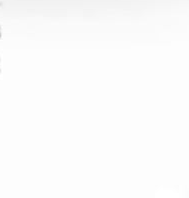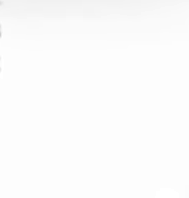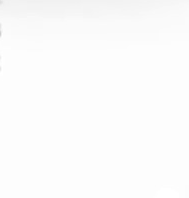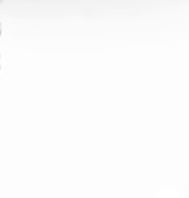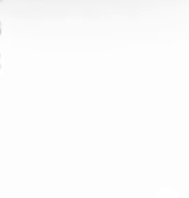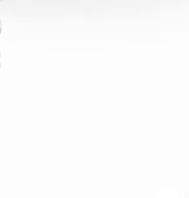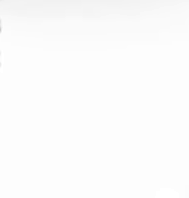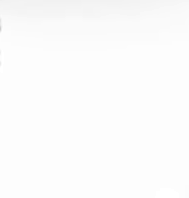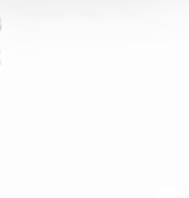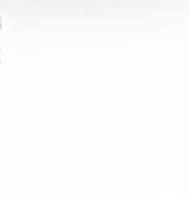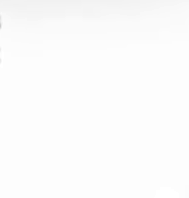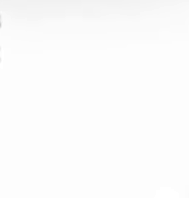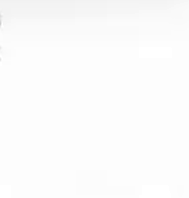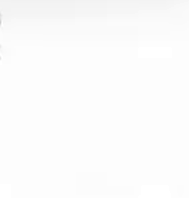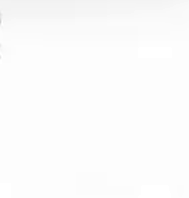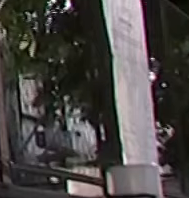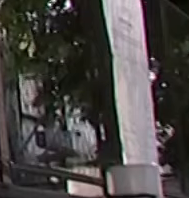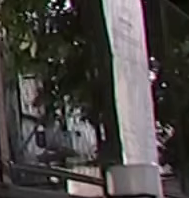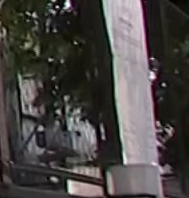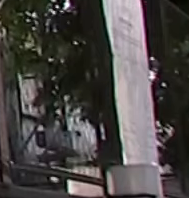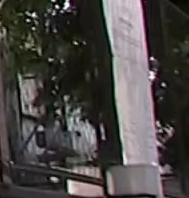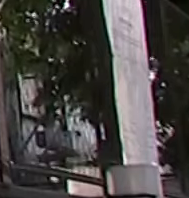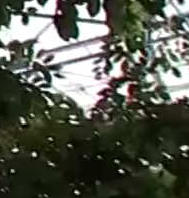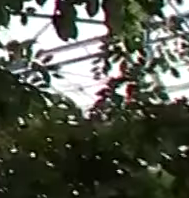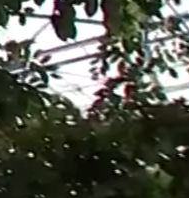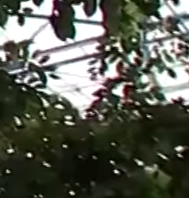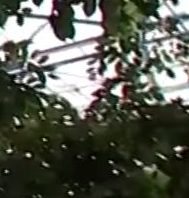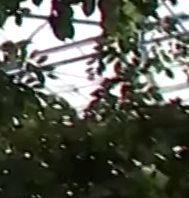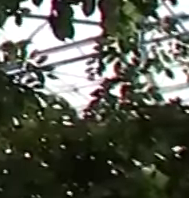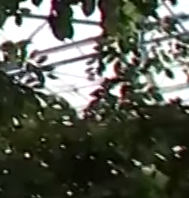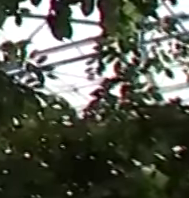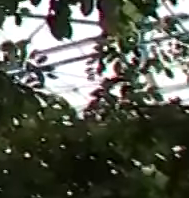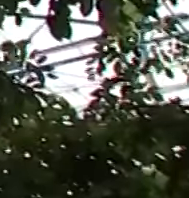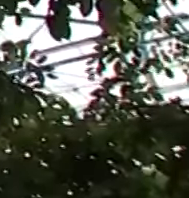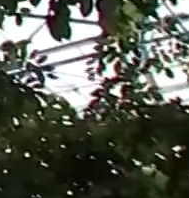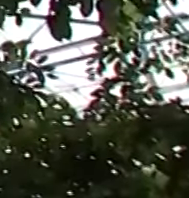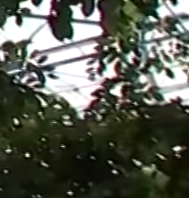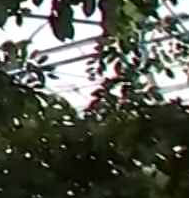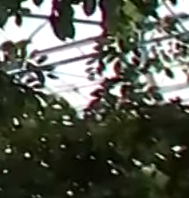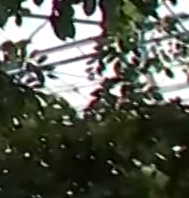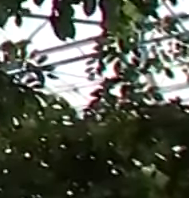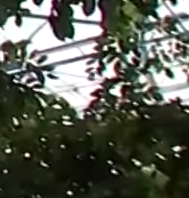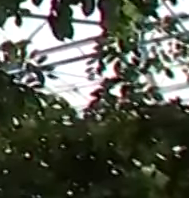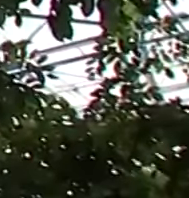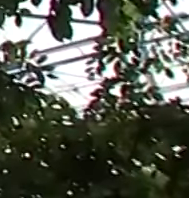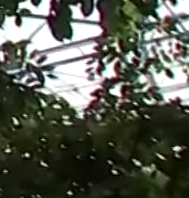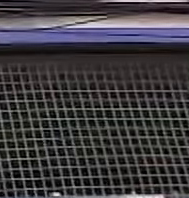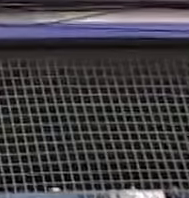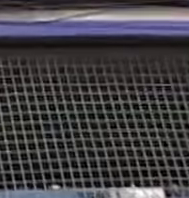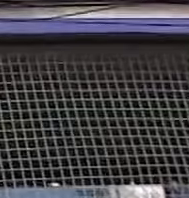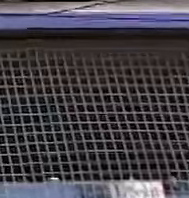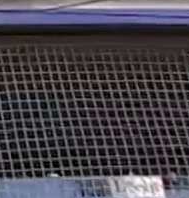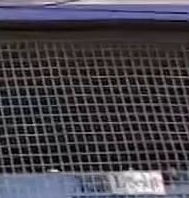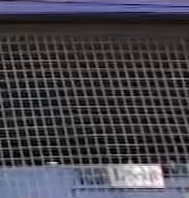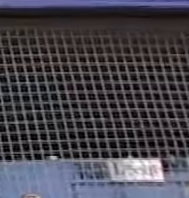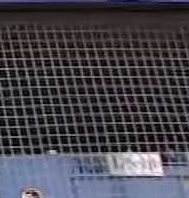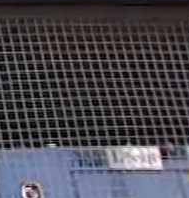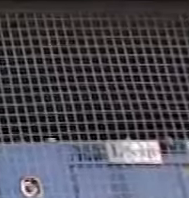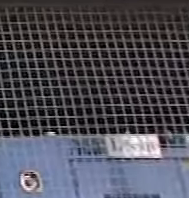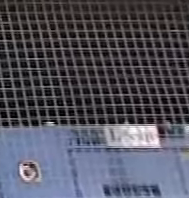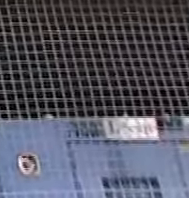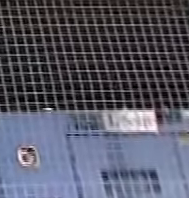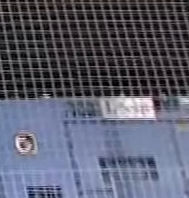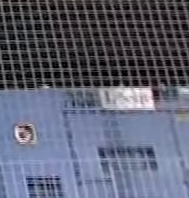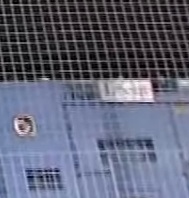ito'y malitis at madesisyunan natanggap na raw ng pcgg ang sandigan bayan resolution at kokonsultahin